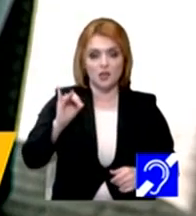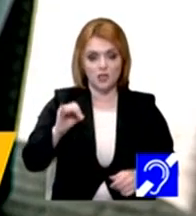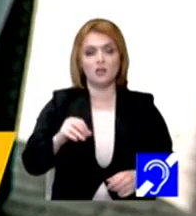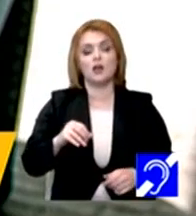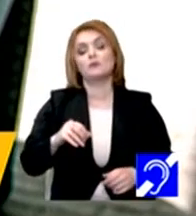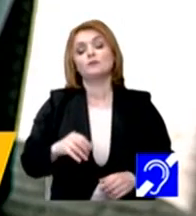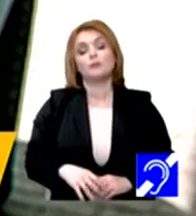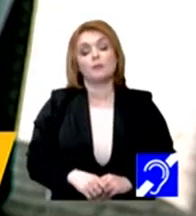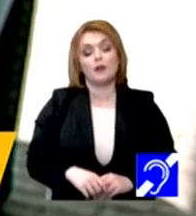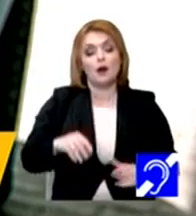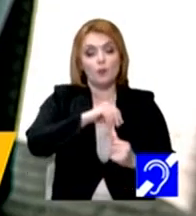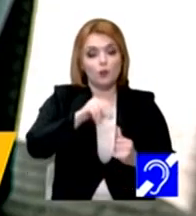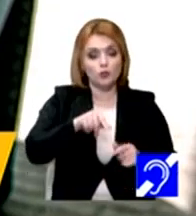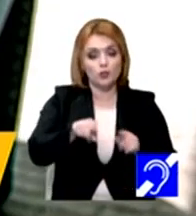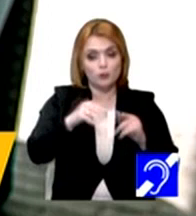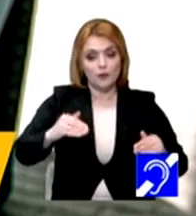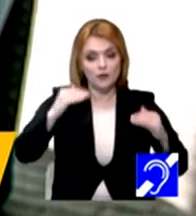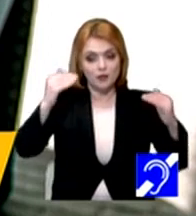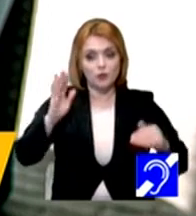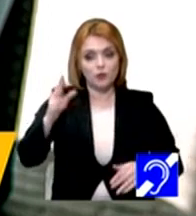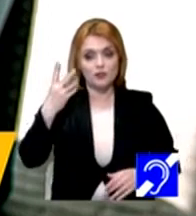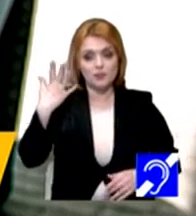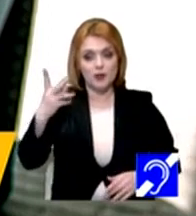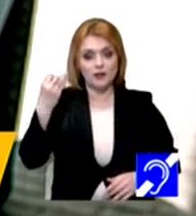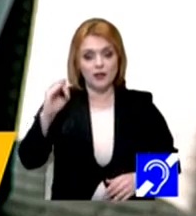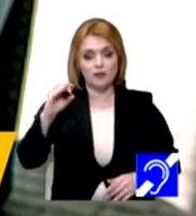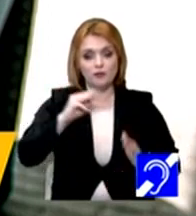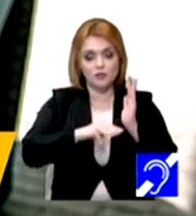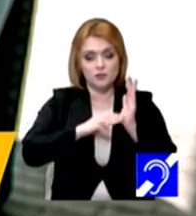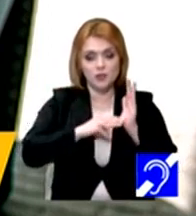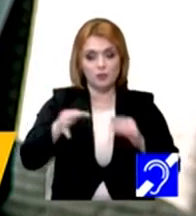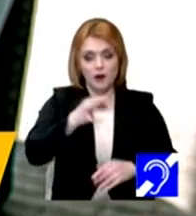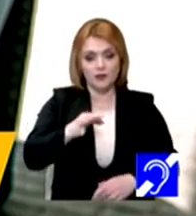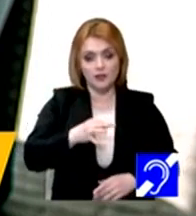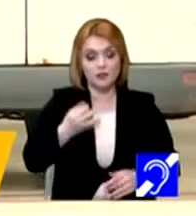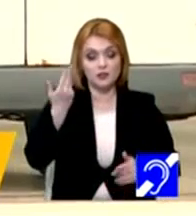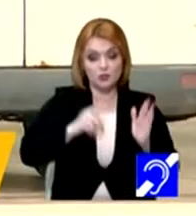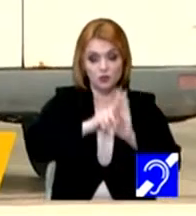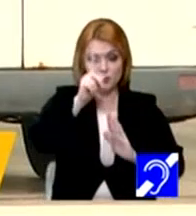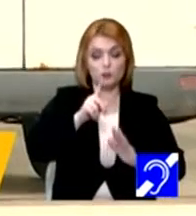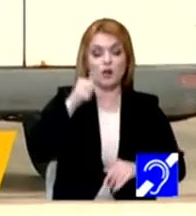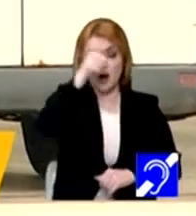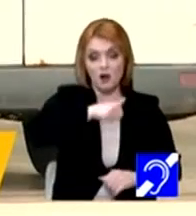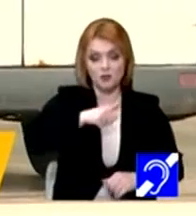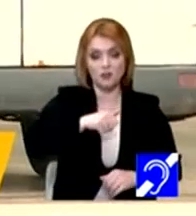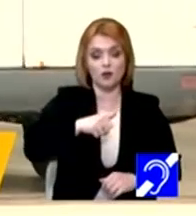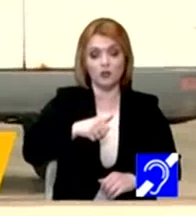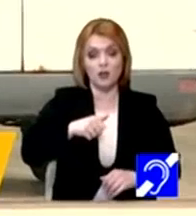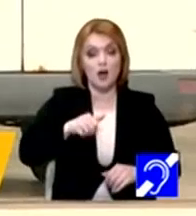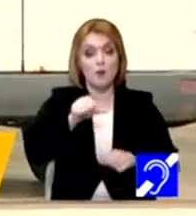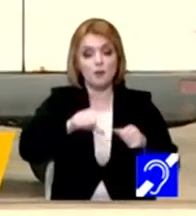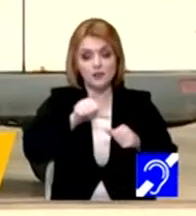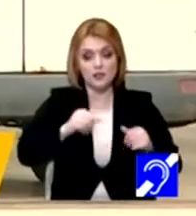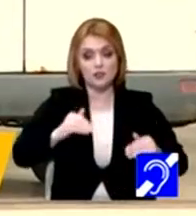cu aproape 80 de bani și se va vinde cu 25 de lei și 80 de bani. De la începutul anului, benzina s-a scumpit cu aproape 7 lei,